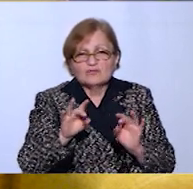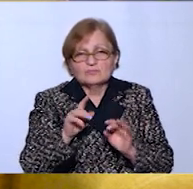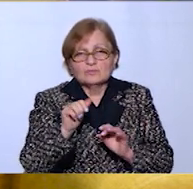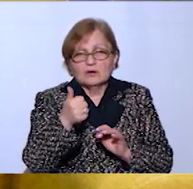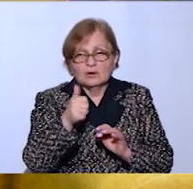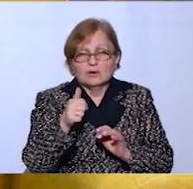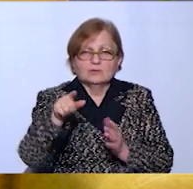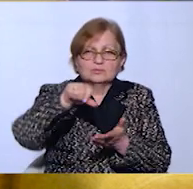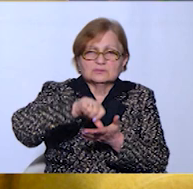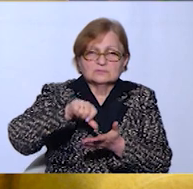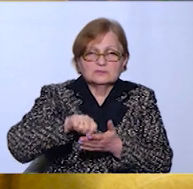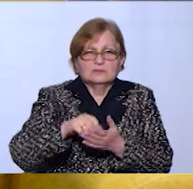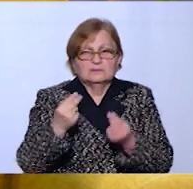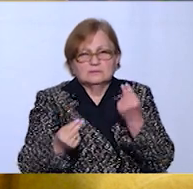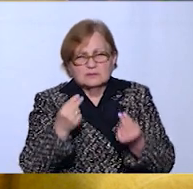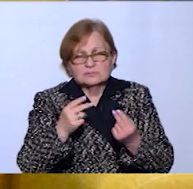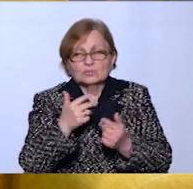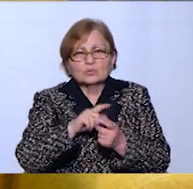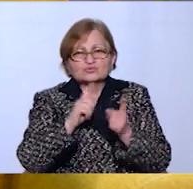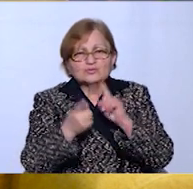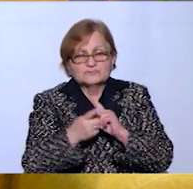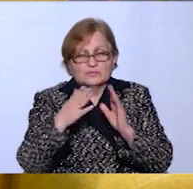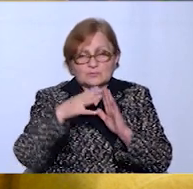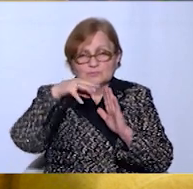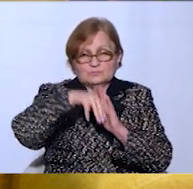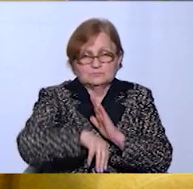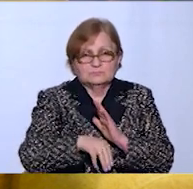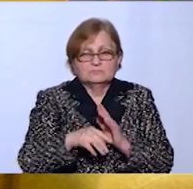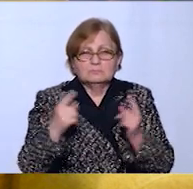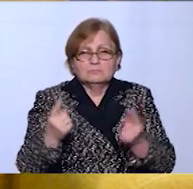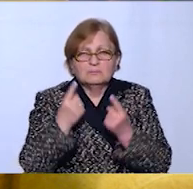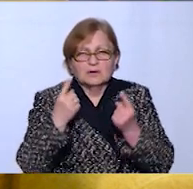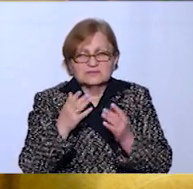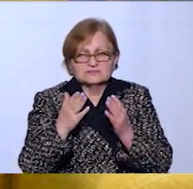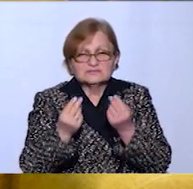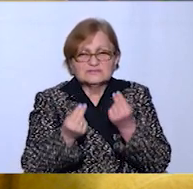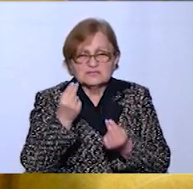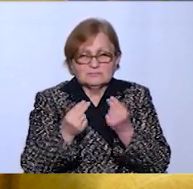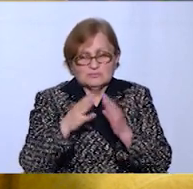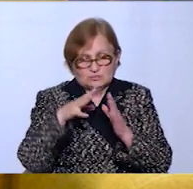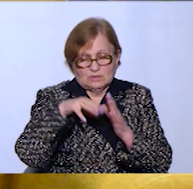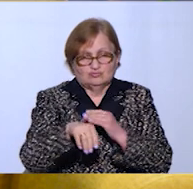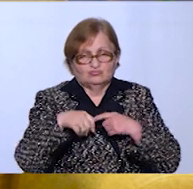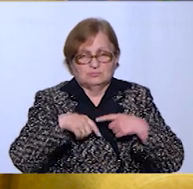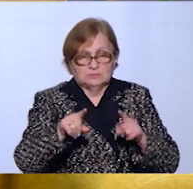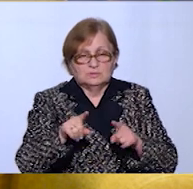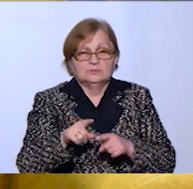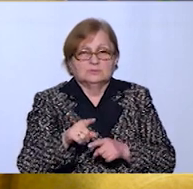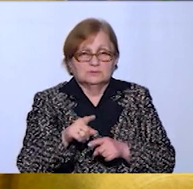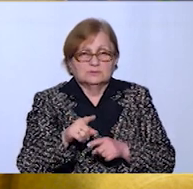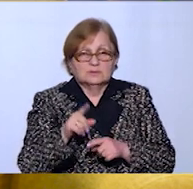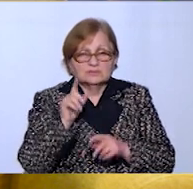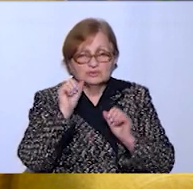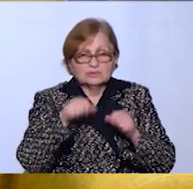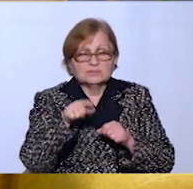ჩაანაცვლოთ ეზოს აქტივობები სახლის გარემოში და როგორ უნდა დაამზადოთ მარტივი სათამაშო შობი იზოლაციის პირობებში. ასევე კიდევ ერთი ინფორმაცია,